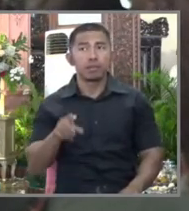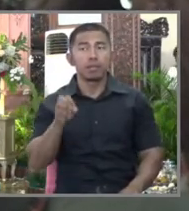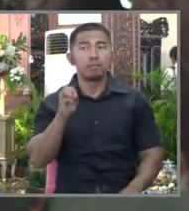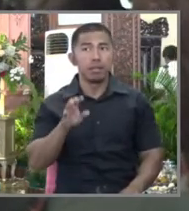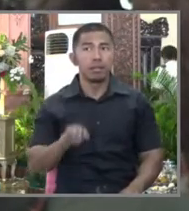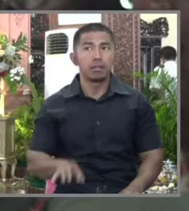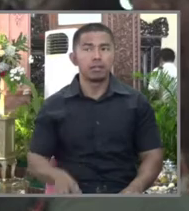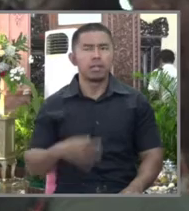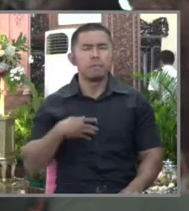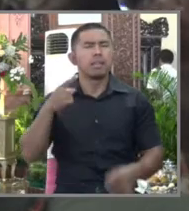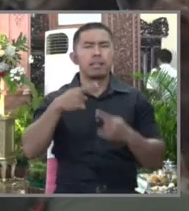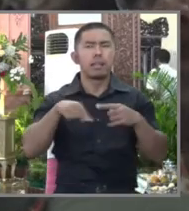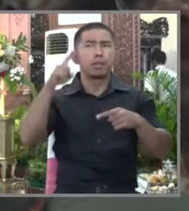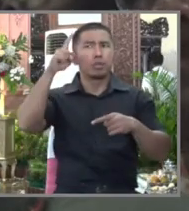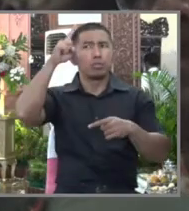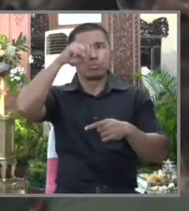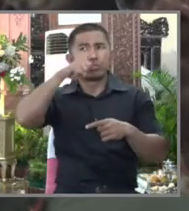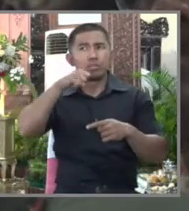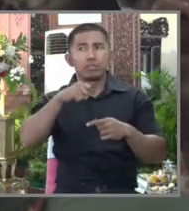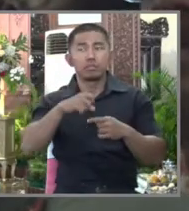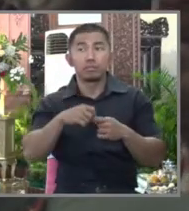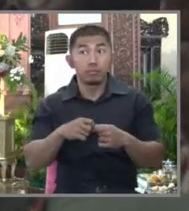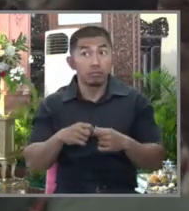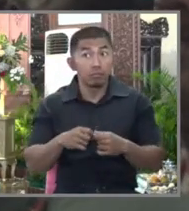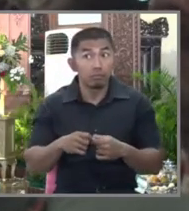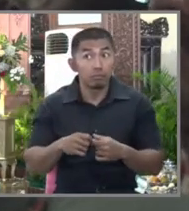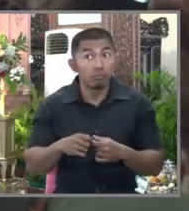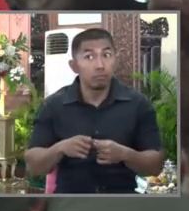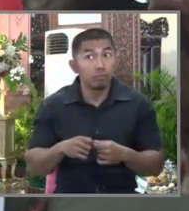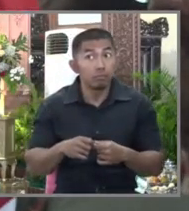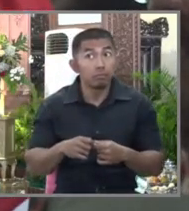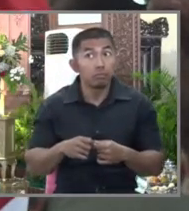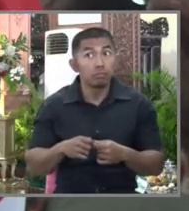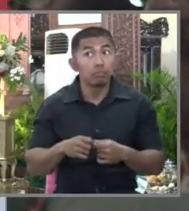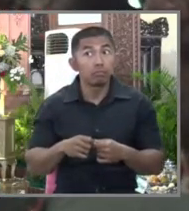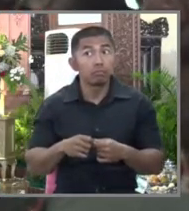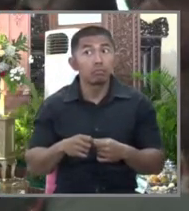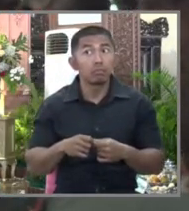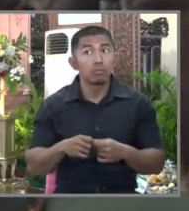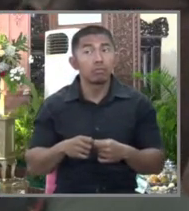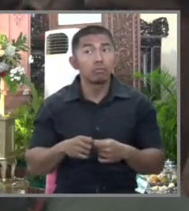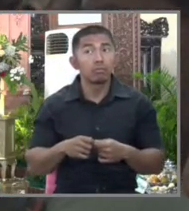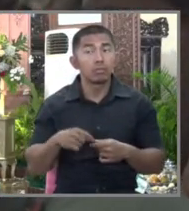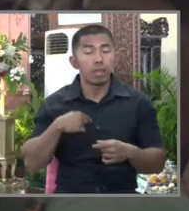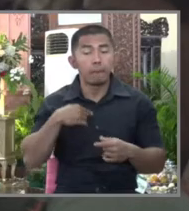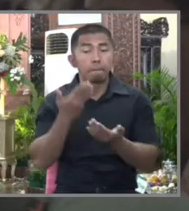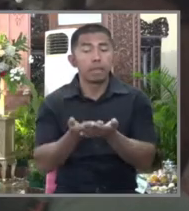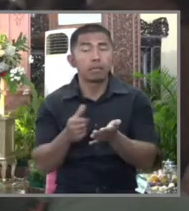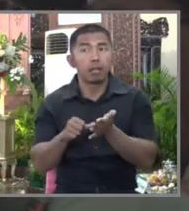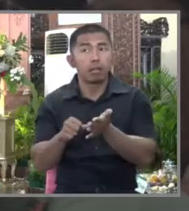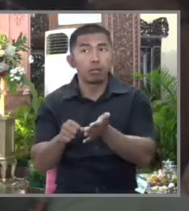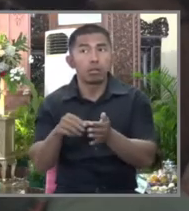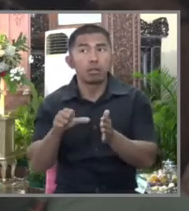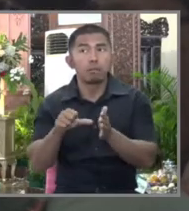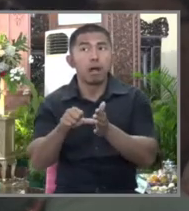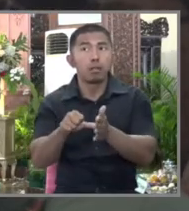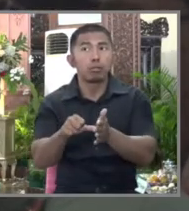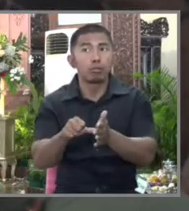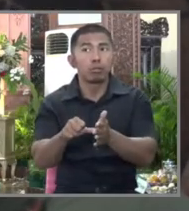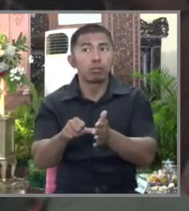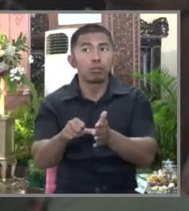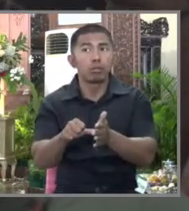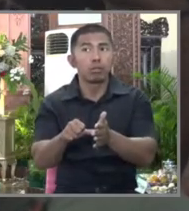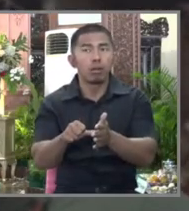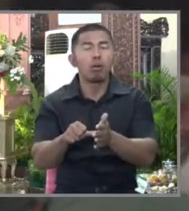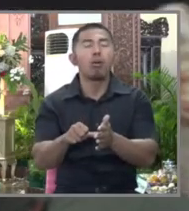agak kesulitan mengenai pemasaran Bapak. Jadi tolong kami dibantu masalah